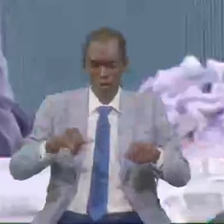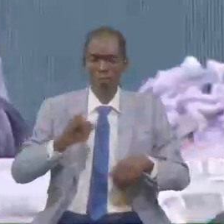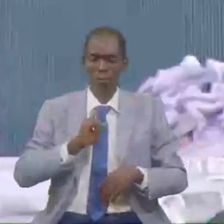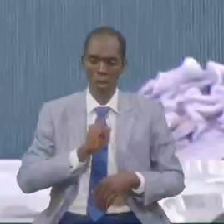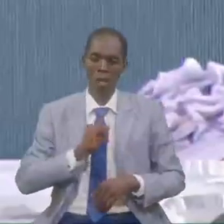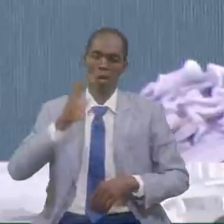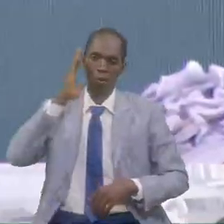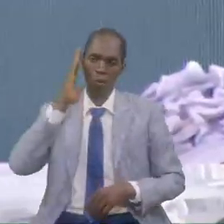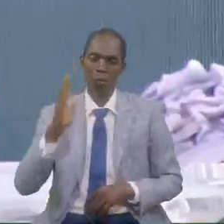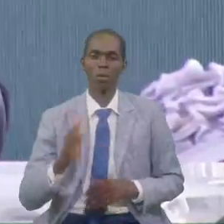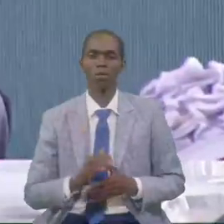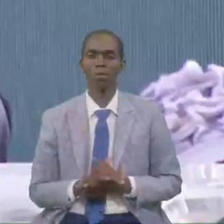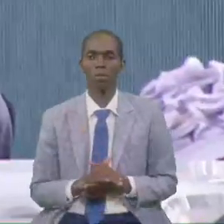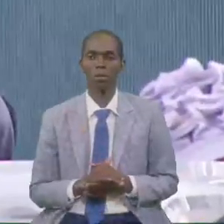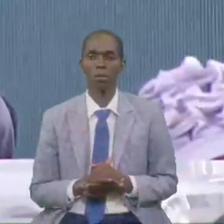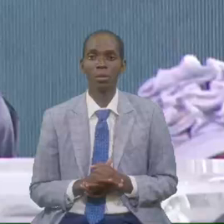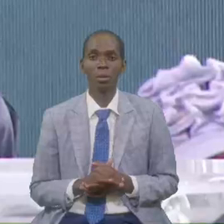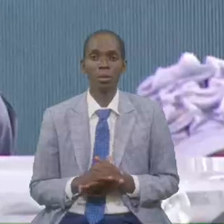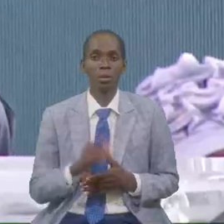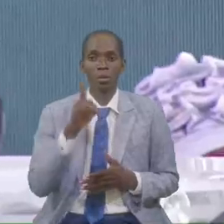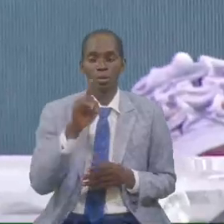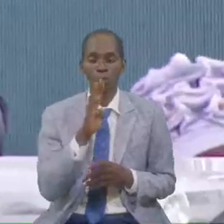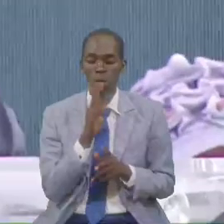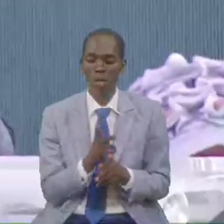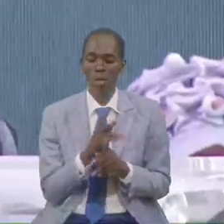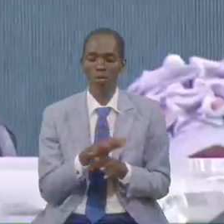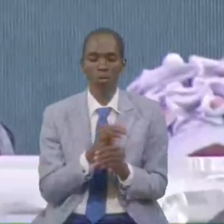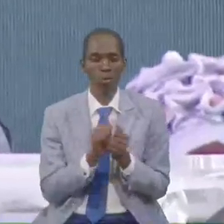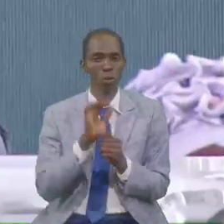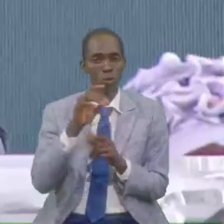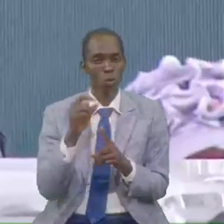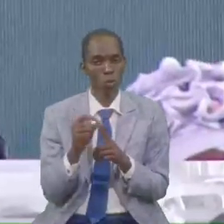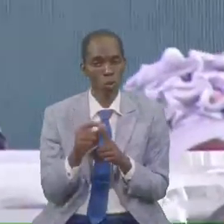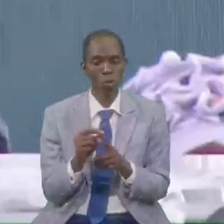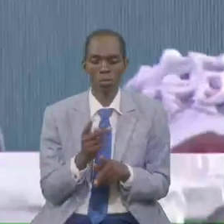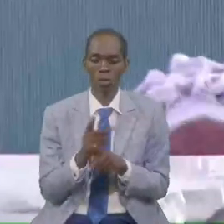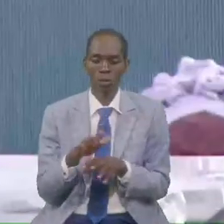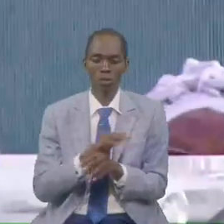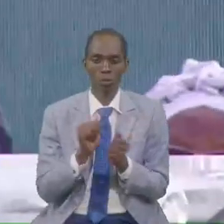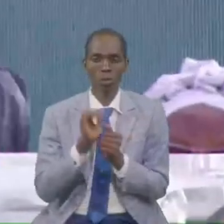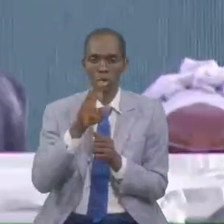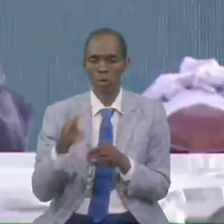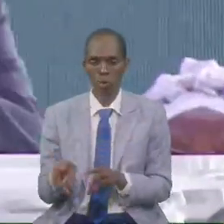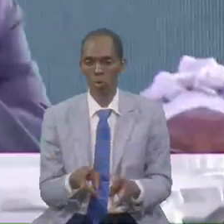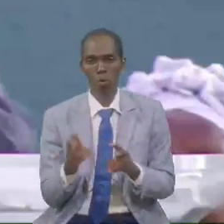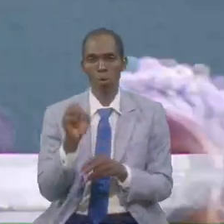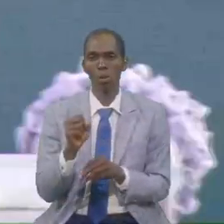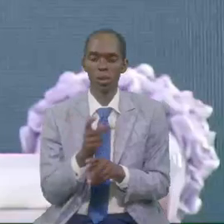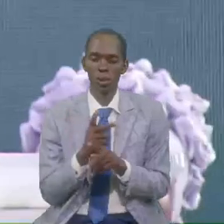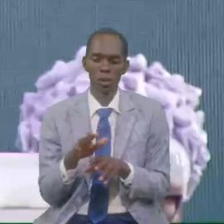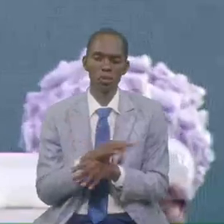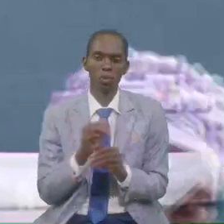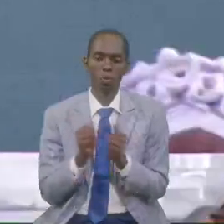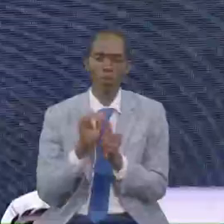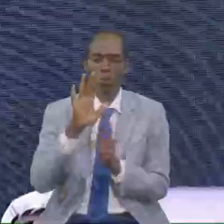Je peux, je le veux. Veillez sur vos œuvres, veillez sur vos voies, veillez sur